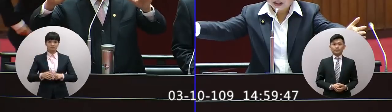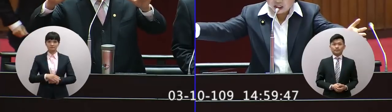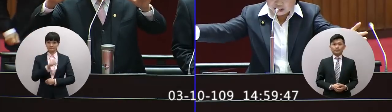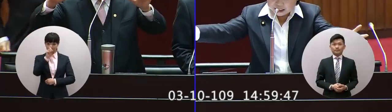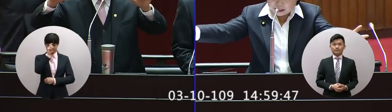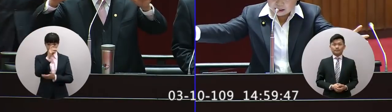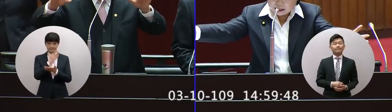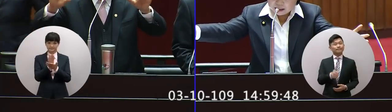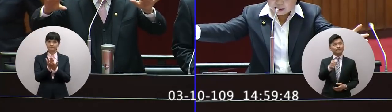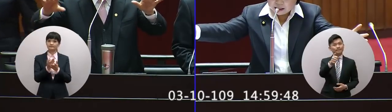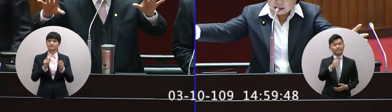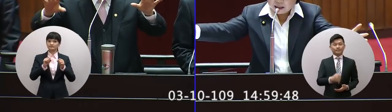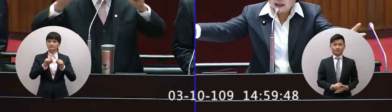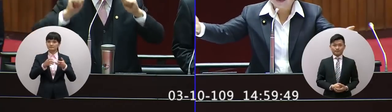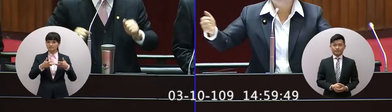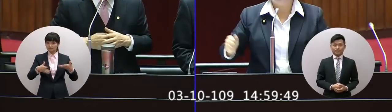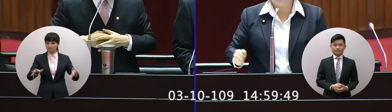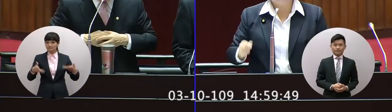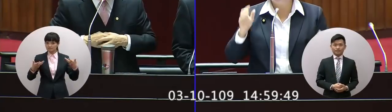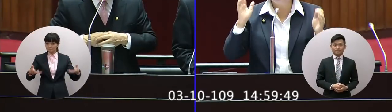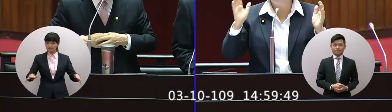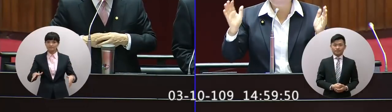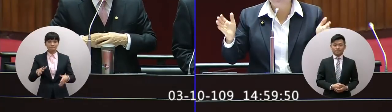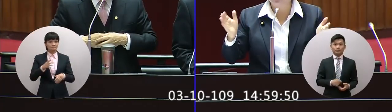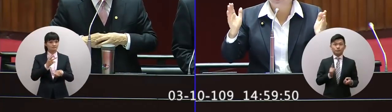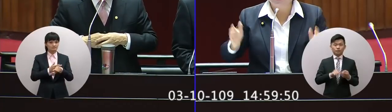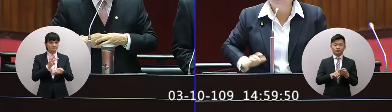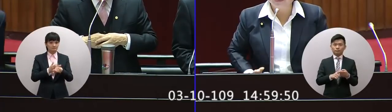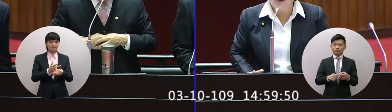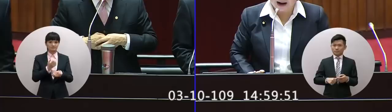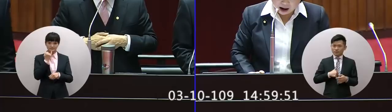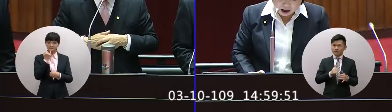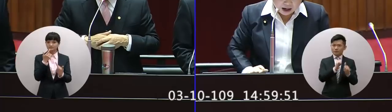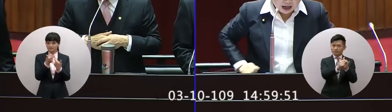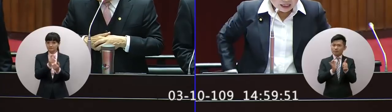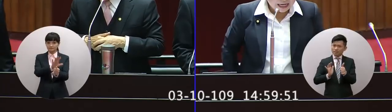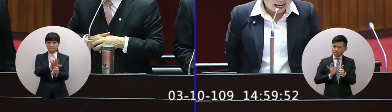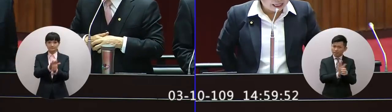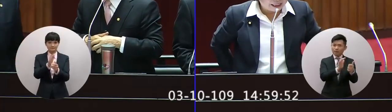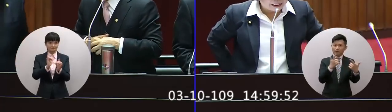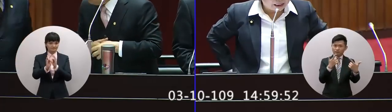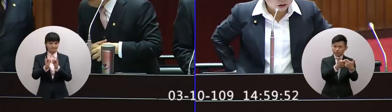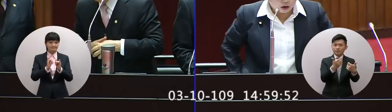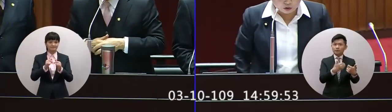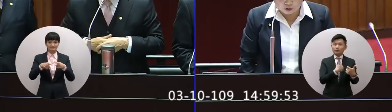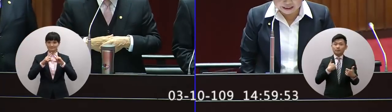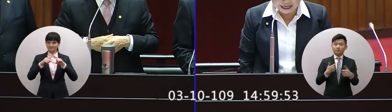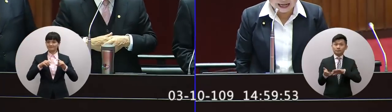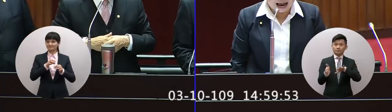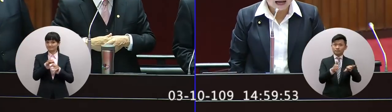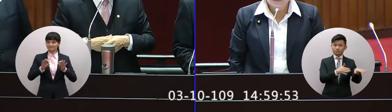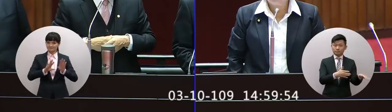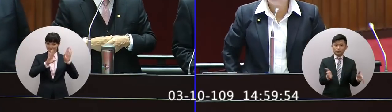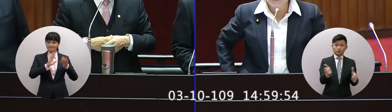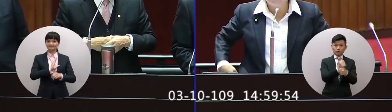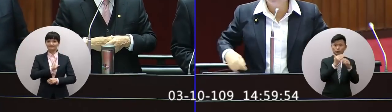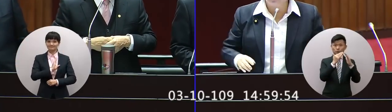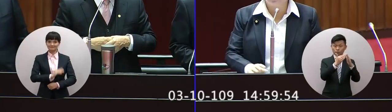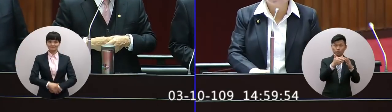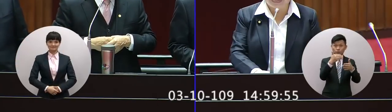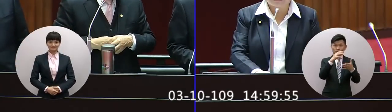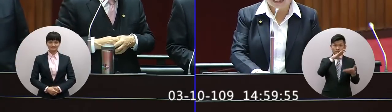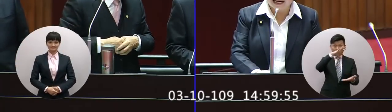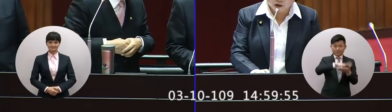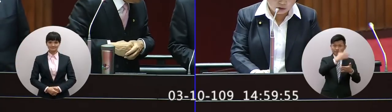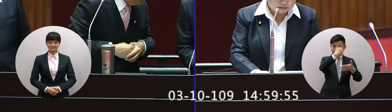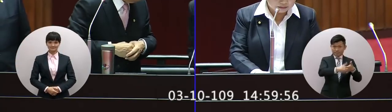种 谢谢 多元的使用方式， 真正帮助我们的民众。 对对对， 好。下一个议题，首都减压，迁